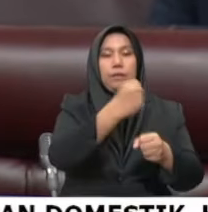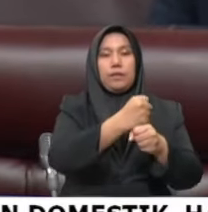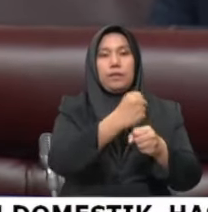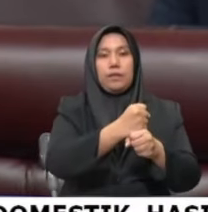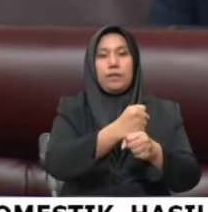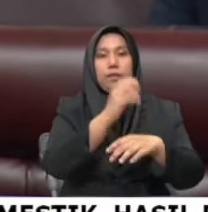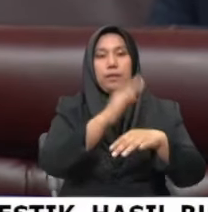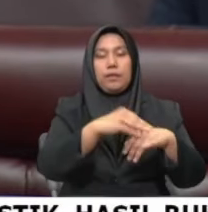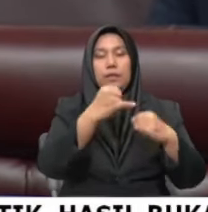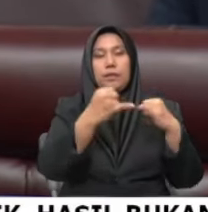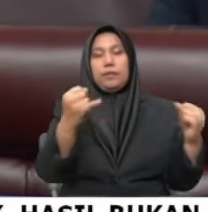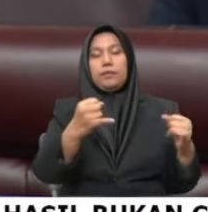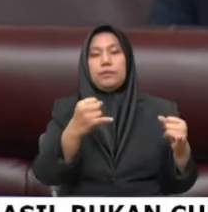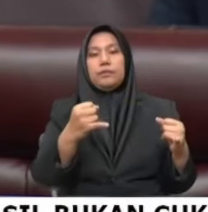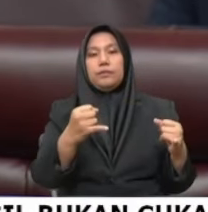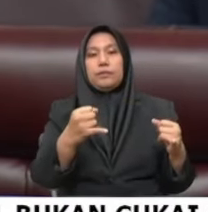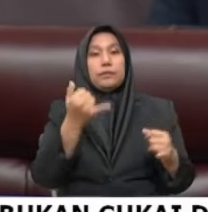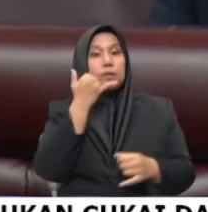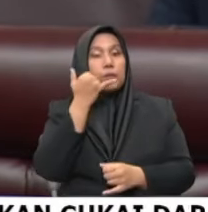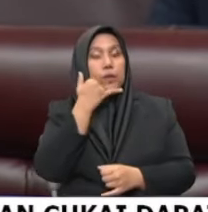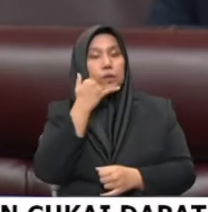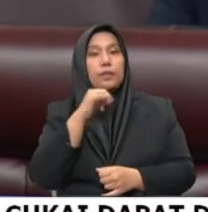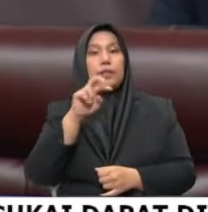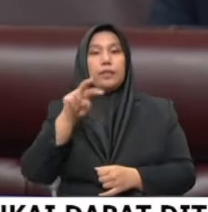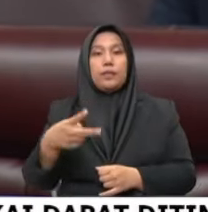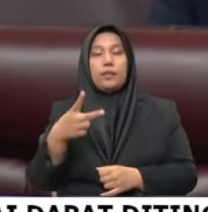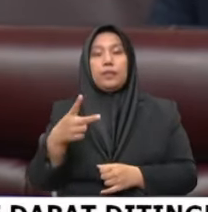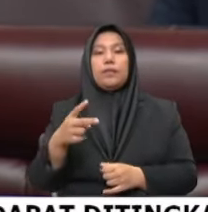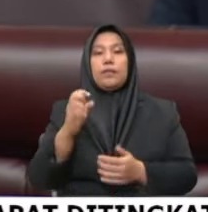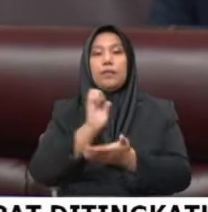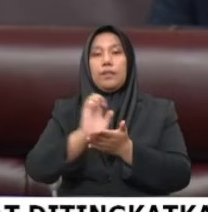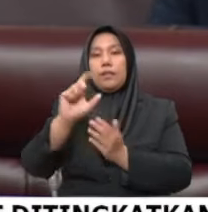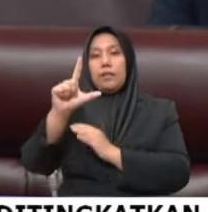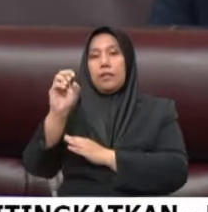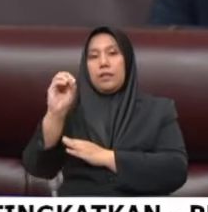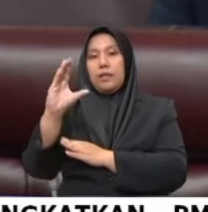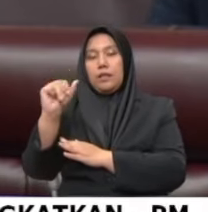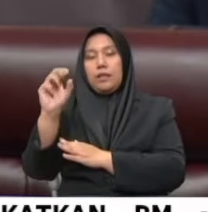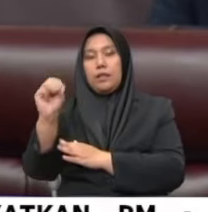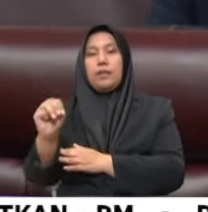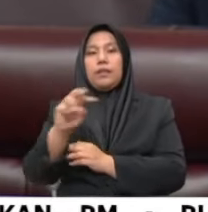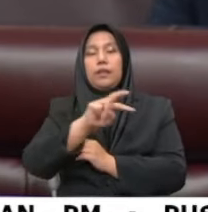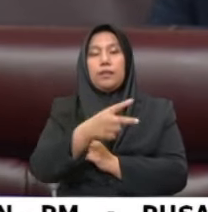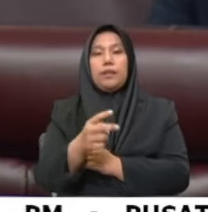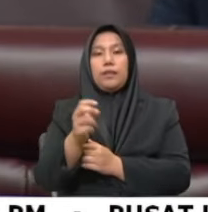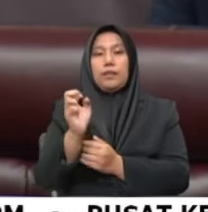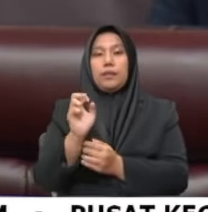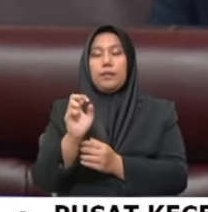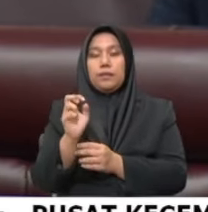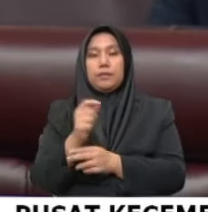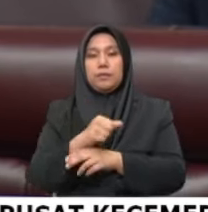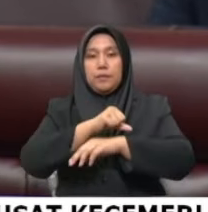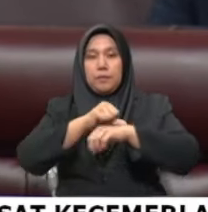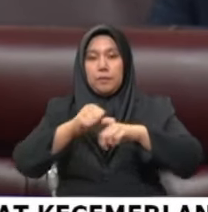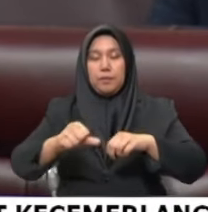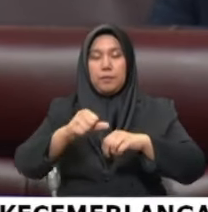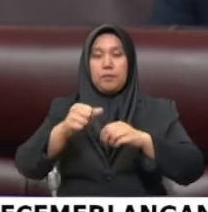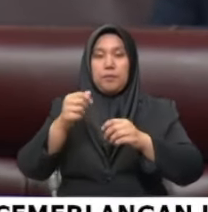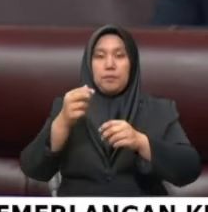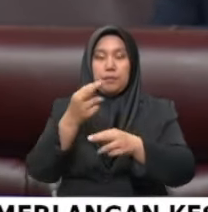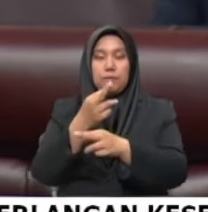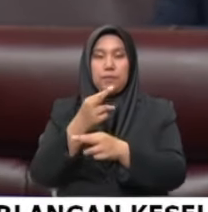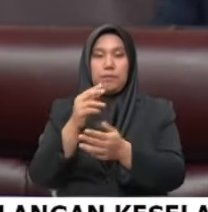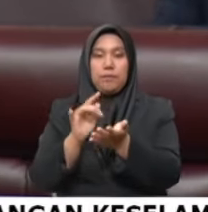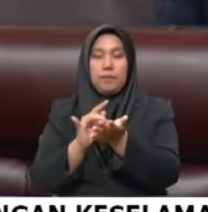panggilan ataupun elawan on call, elawan lokum atau elawan pembedahan elektif bagi pegawai perubatan yang bertugas di